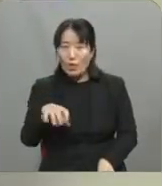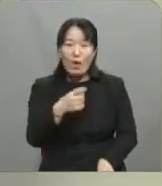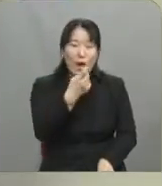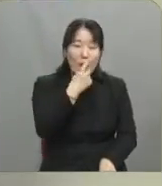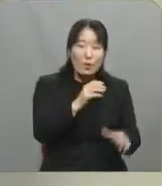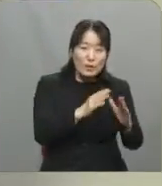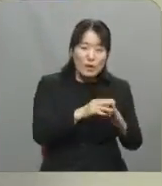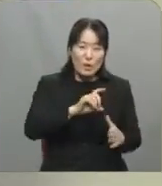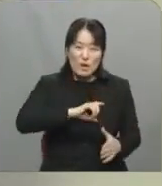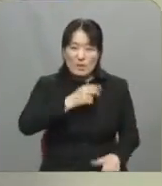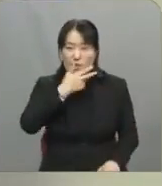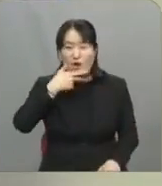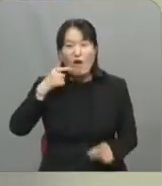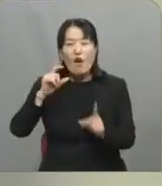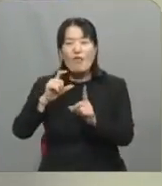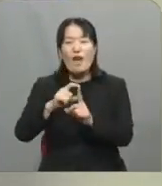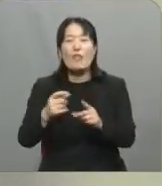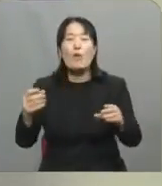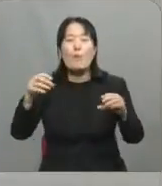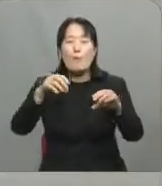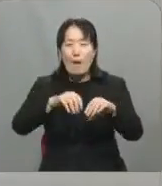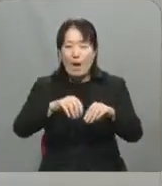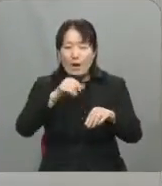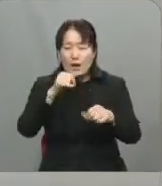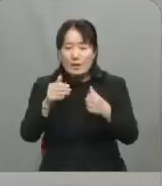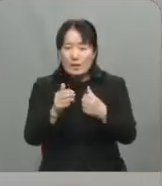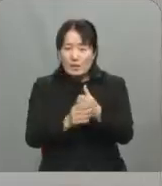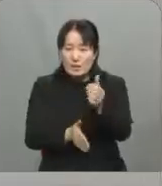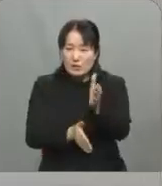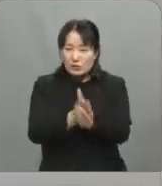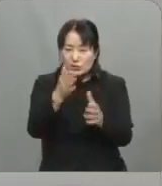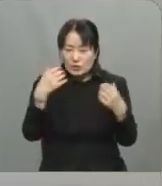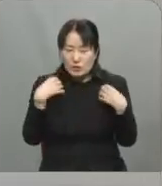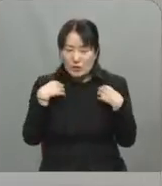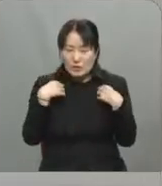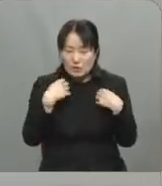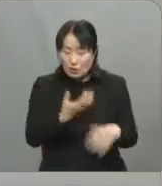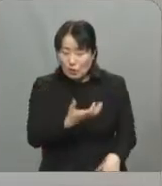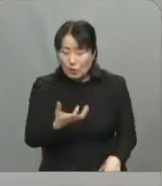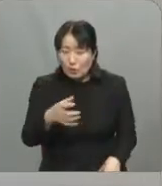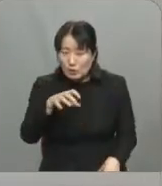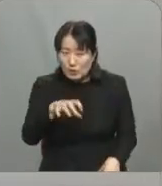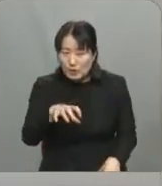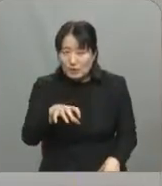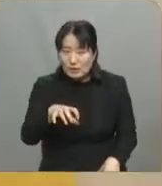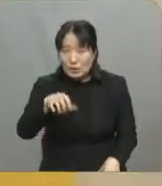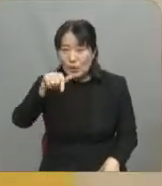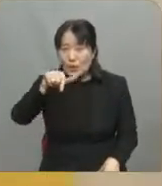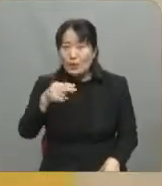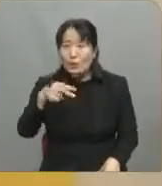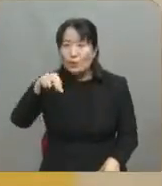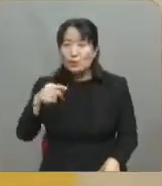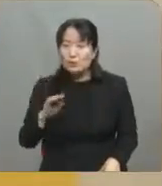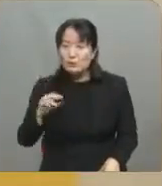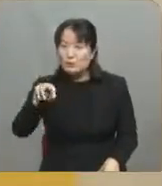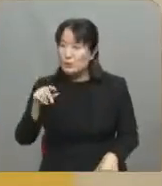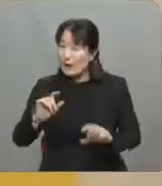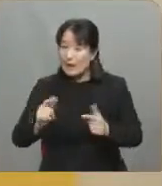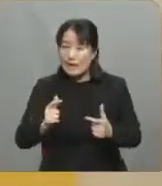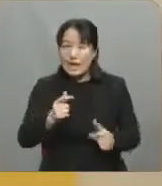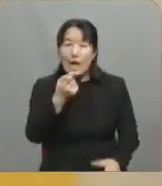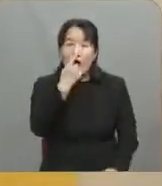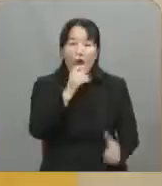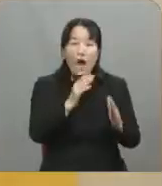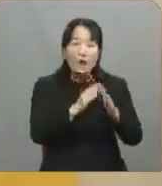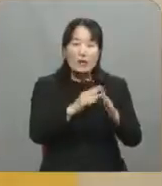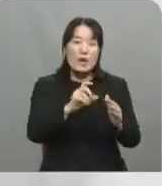이름에 같은 영어 단어가 들어가고 시청 홈페이지에 공개된 확진자의 동선에도 교습소가 아닌 학원이라고 돼 있다 보니 오해를